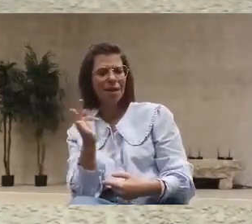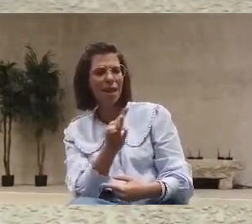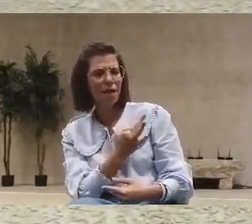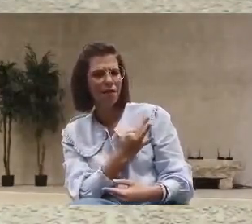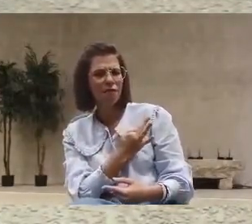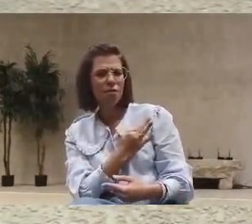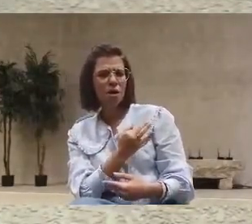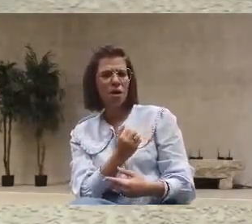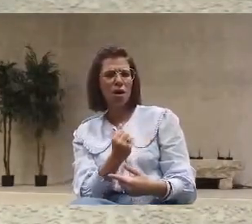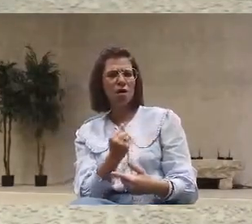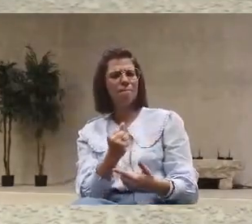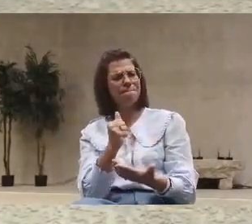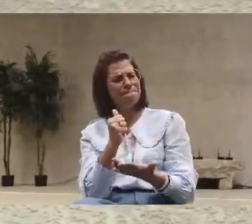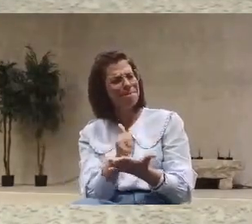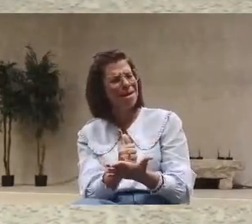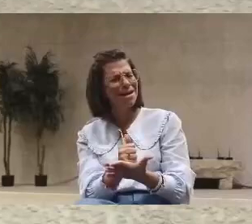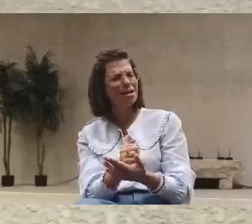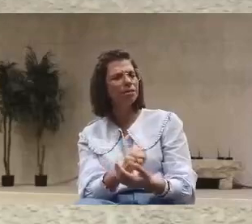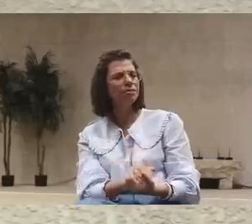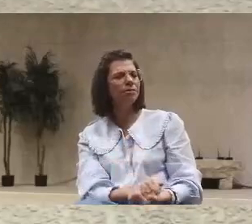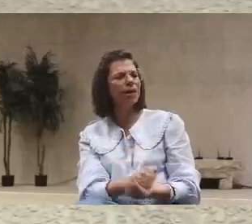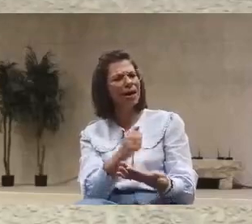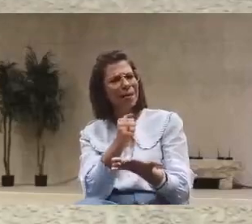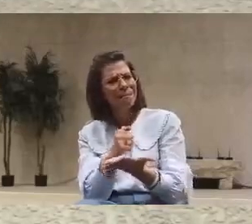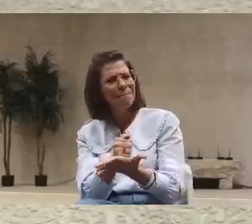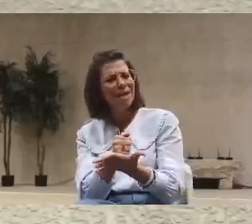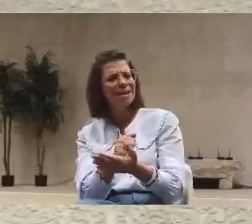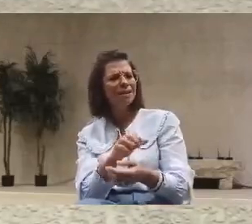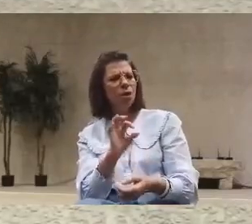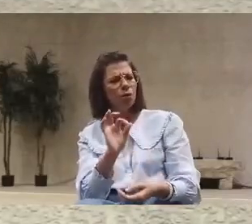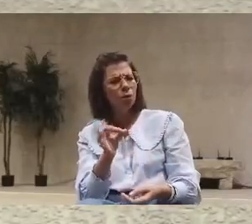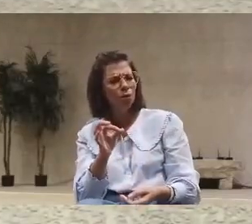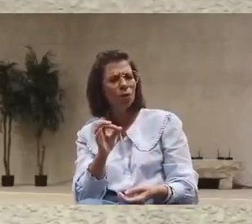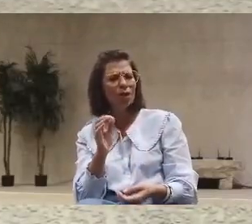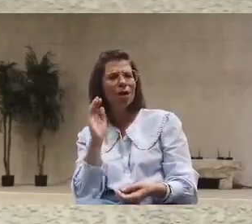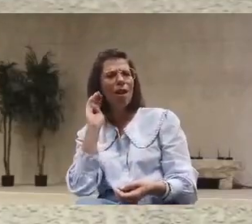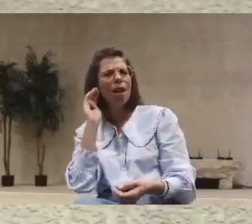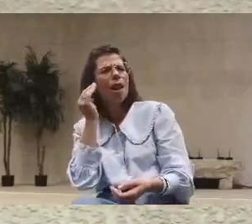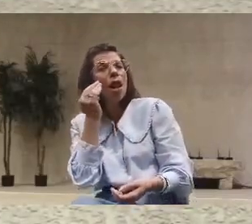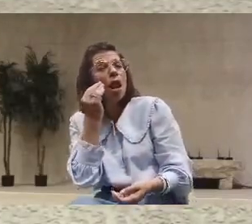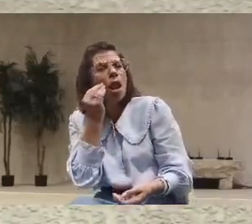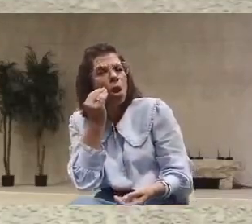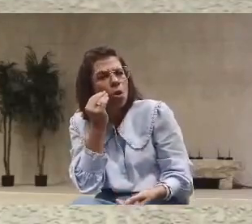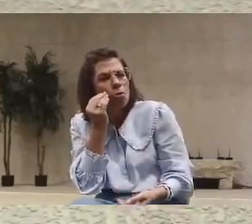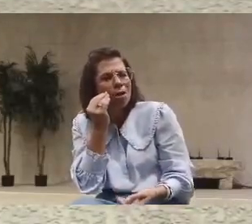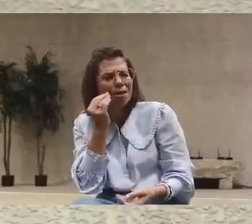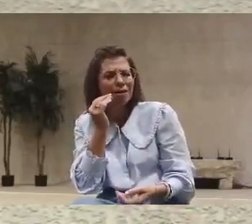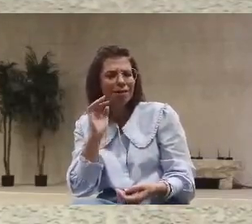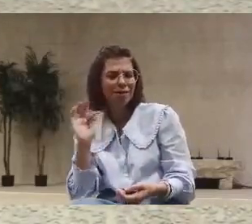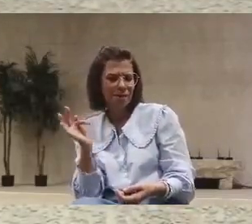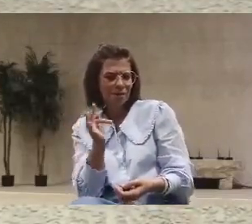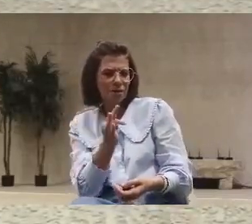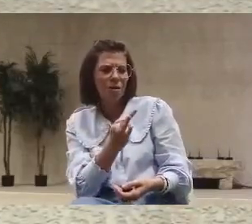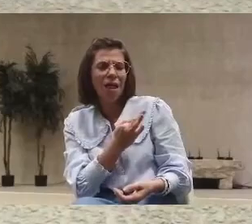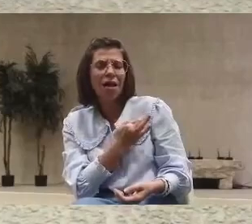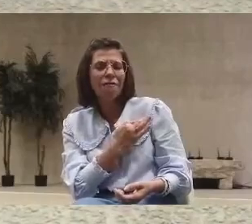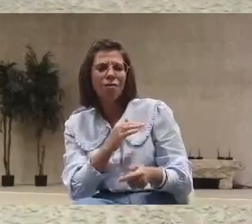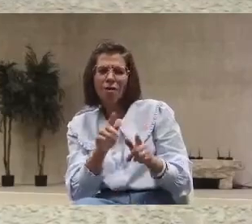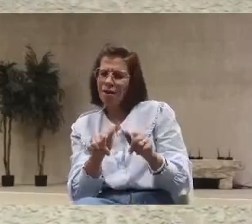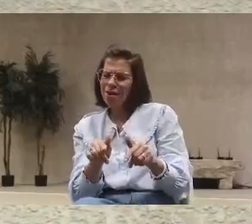un grand Amen parce que parce que c'est important ce message permet de savoir où nous allons